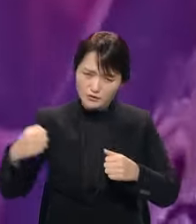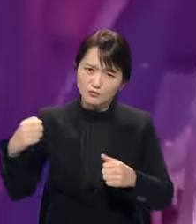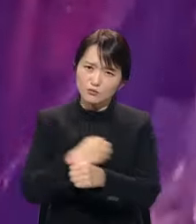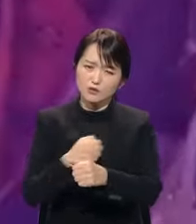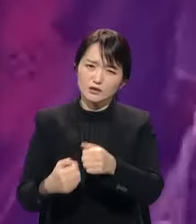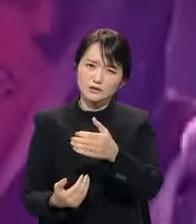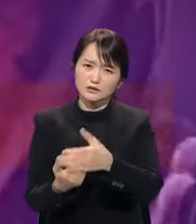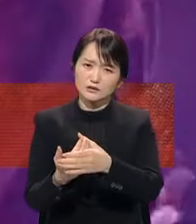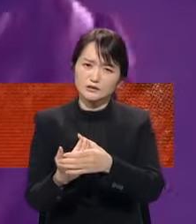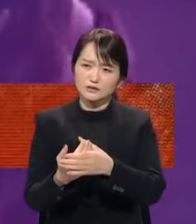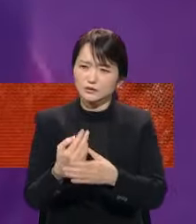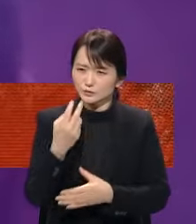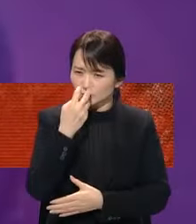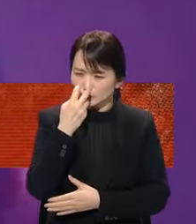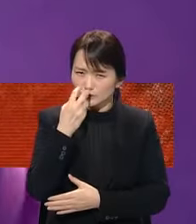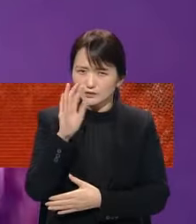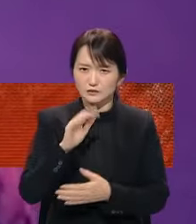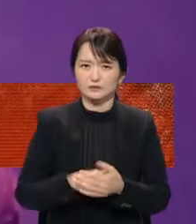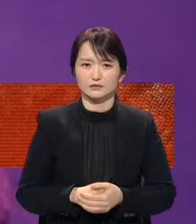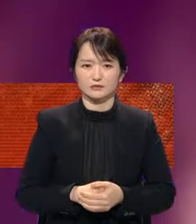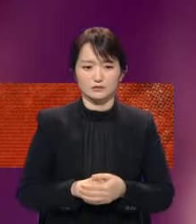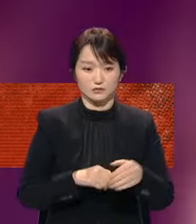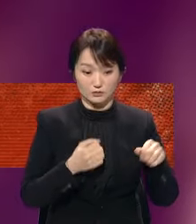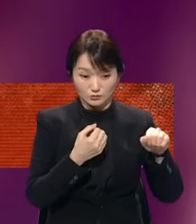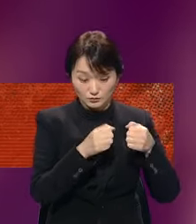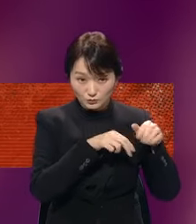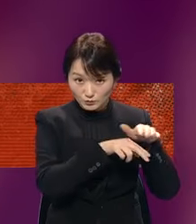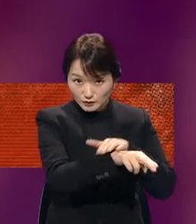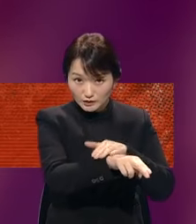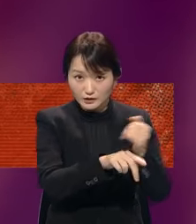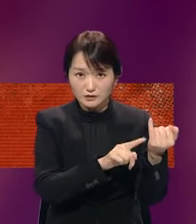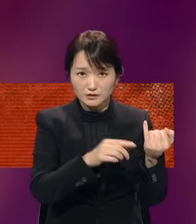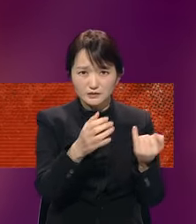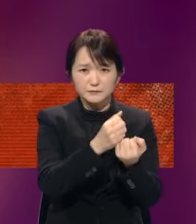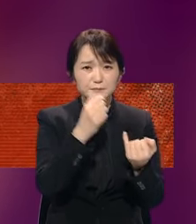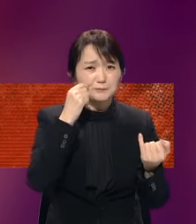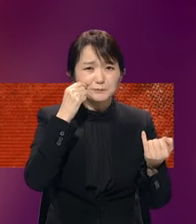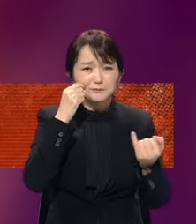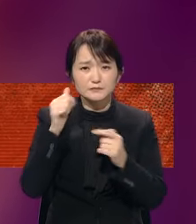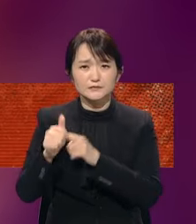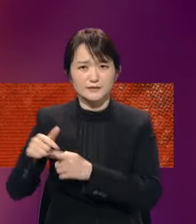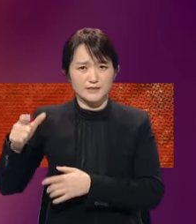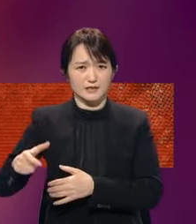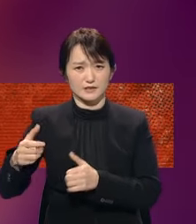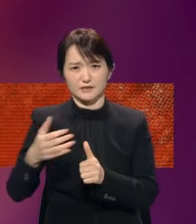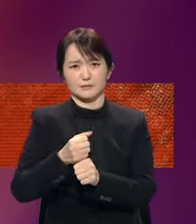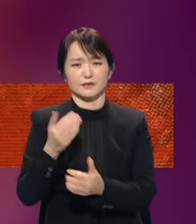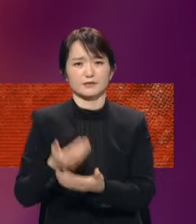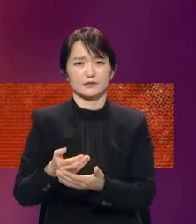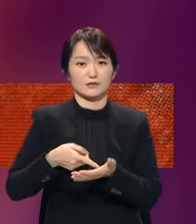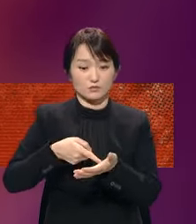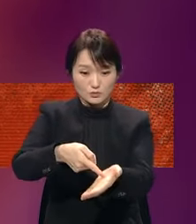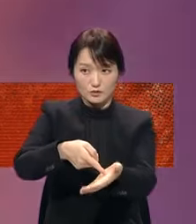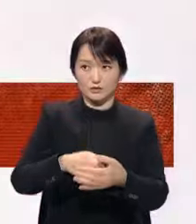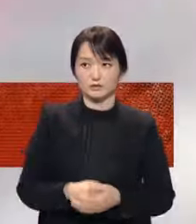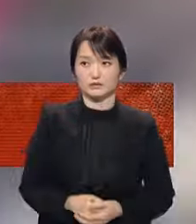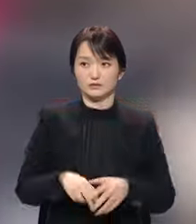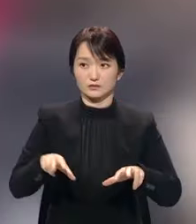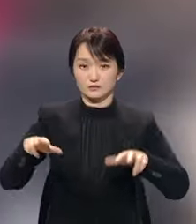안일했습니다. 도망친 여성 아직도 잡지 못했고요. 남성이 강경 대응을 요구하자 그제서야 네, 지금 저희가 보고